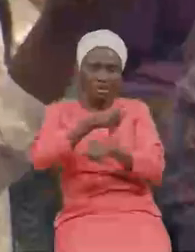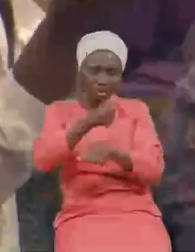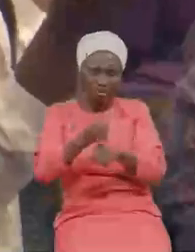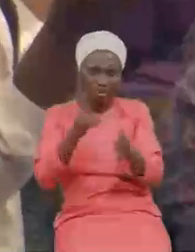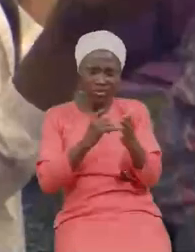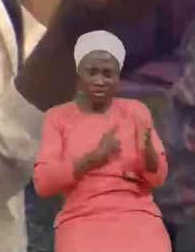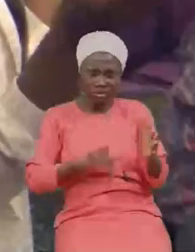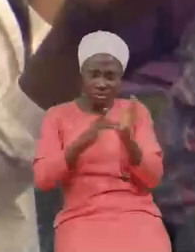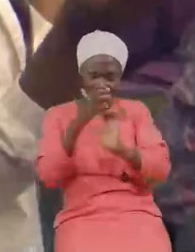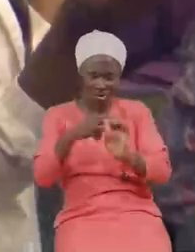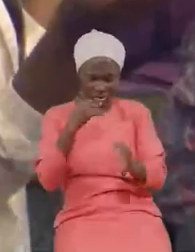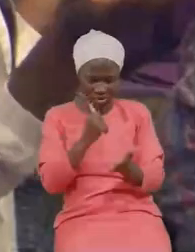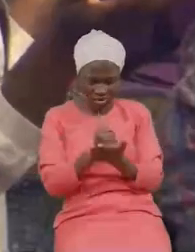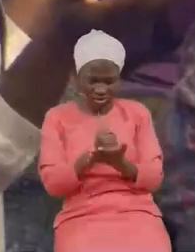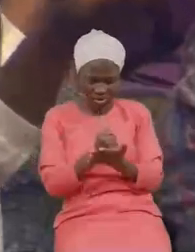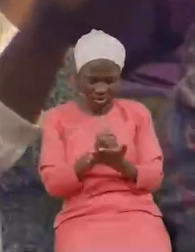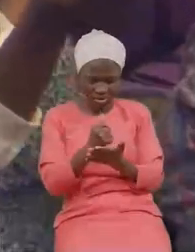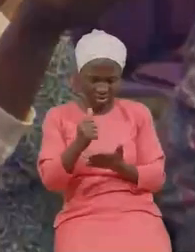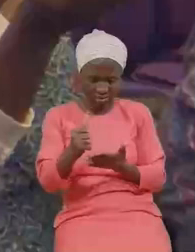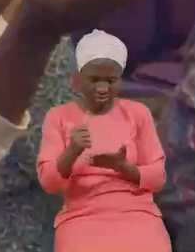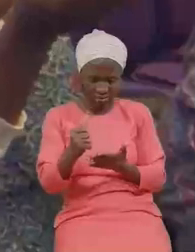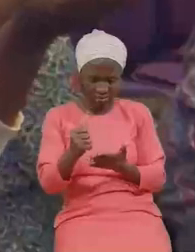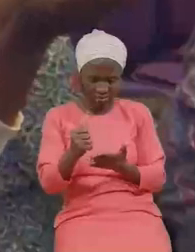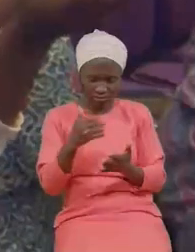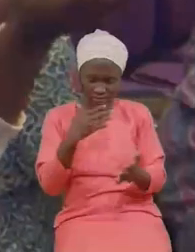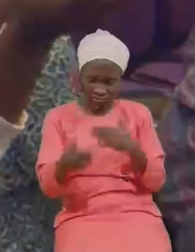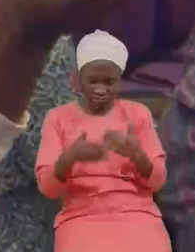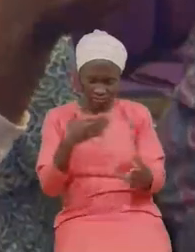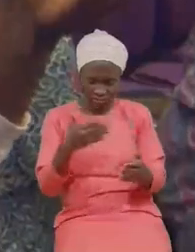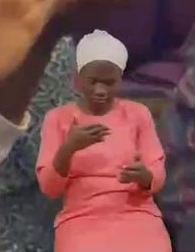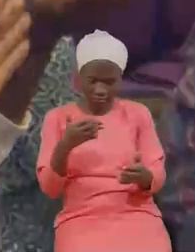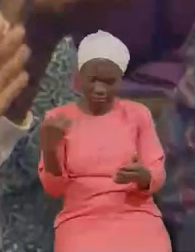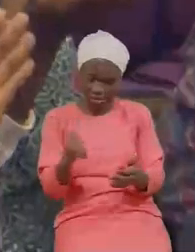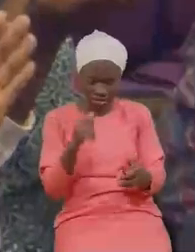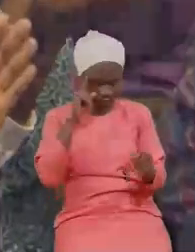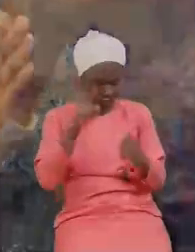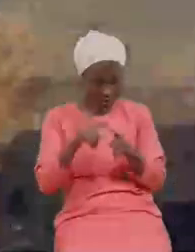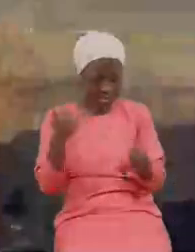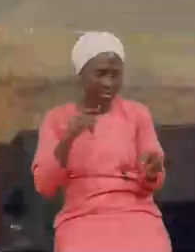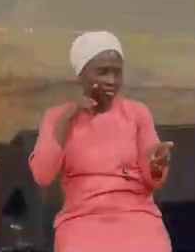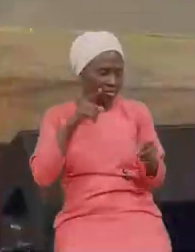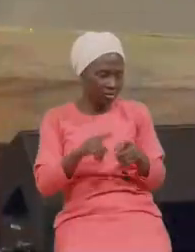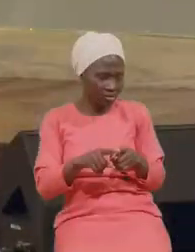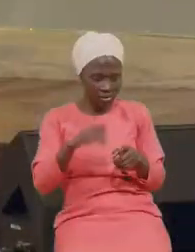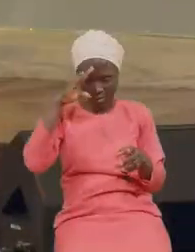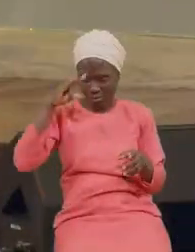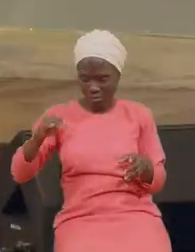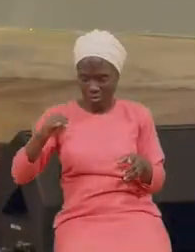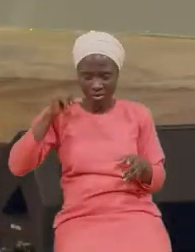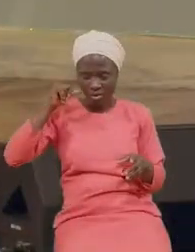au nom de Jésus Christ quel que soit un frère une sœur un garçon